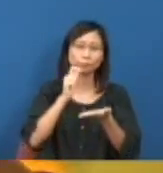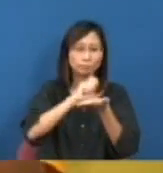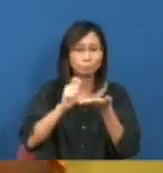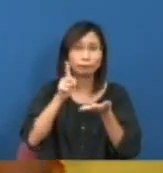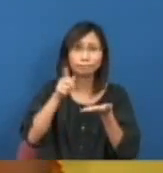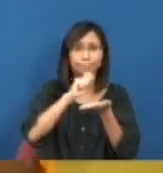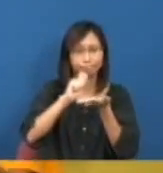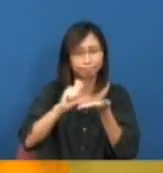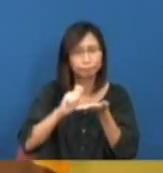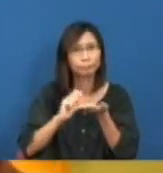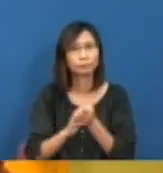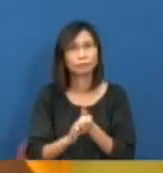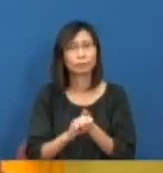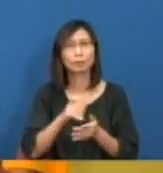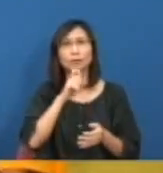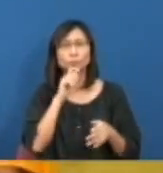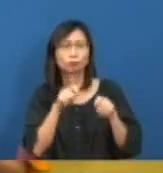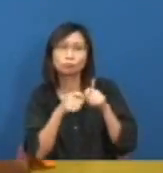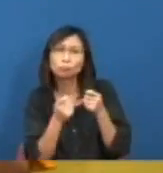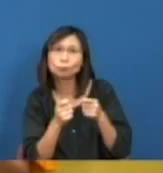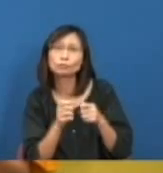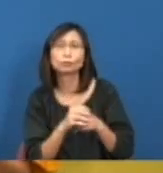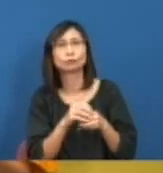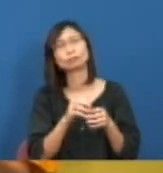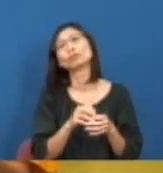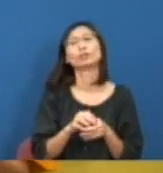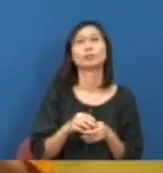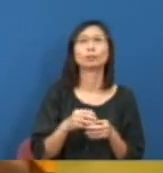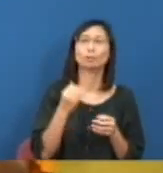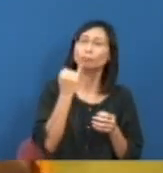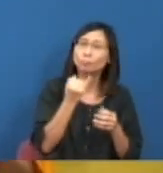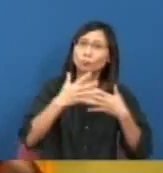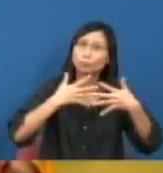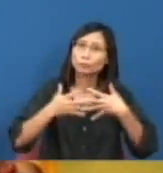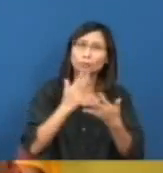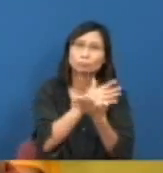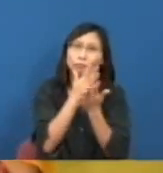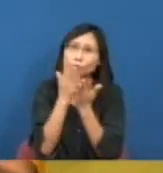啊破綻盲點越多嘅話咧，佢亦都可能